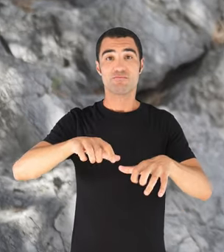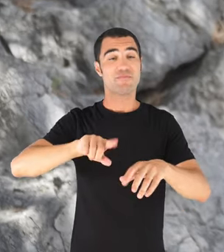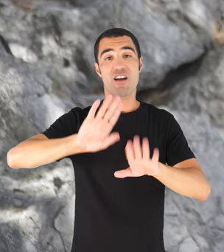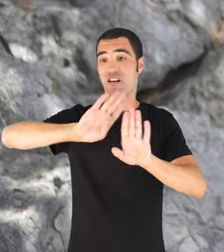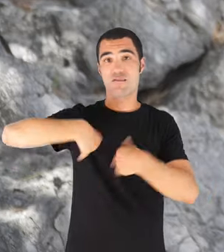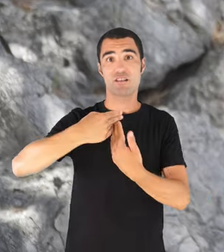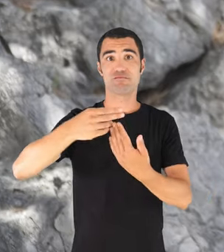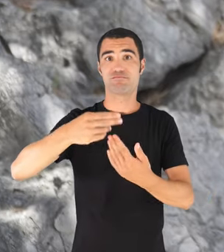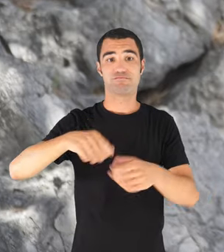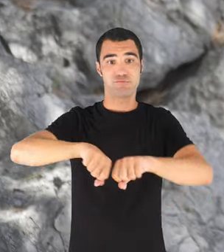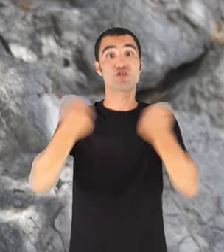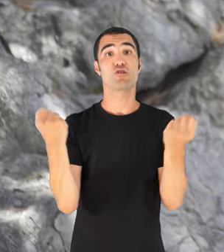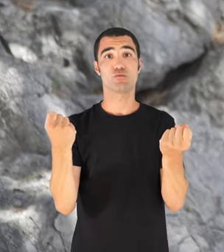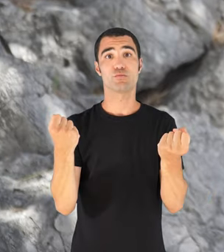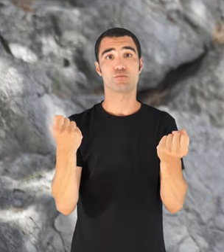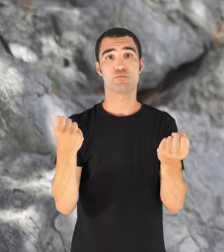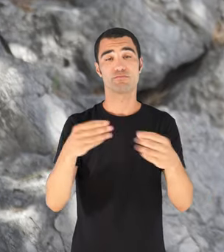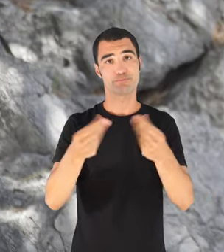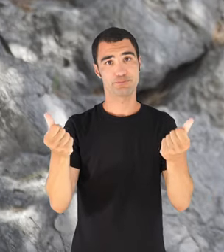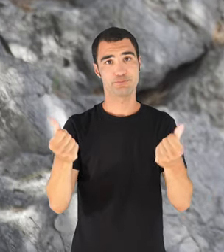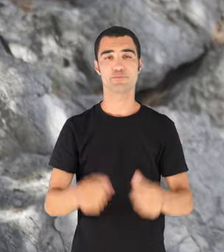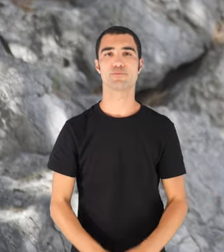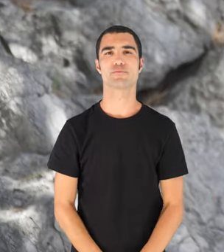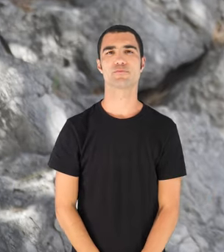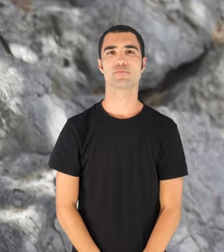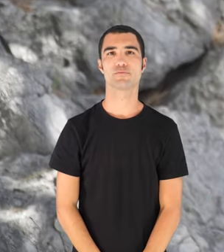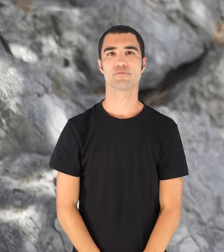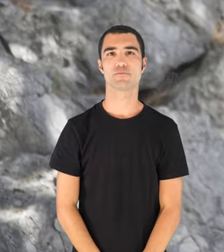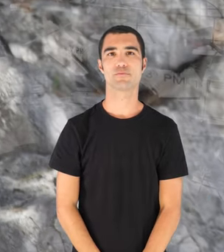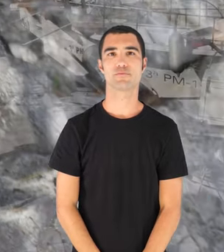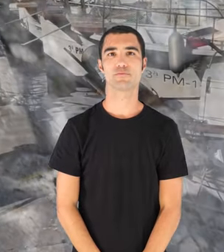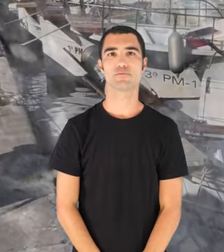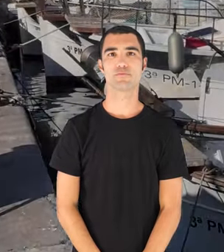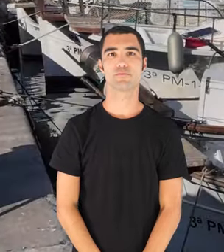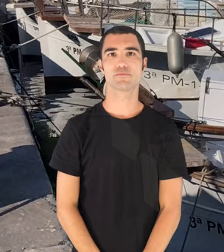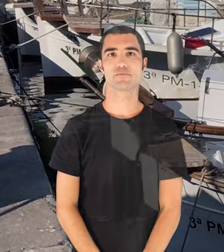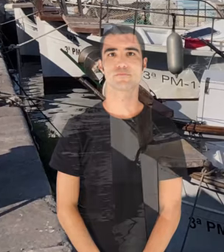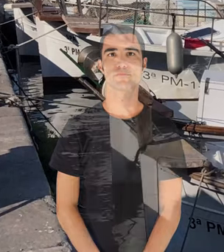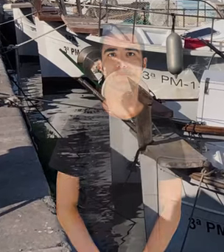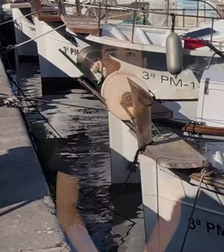diguem-se, a voler acaparar molt, s'anirà...